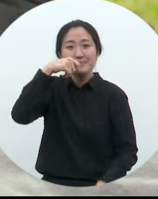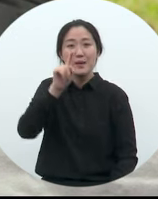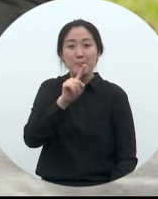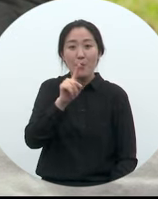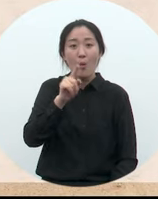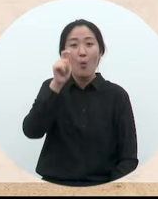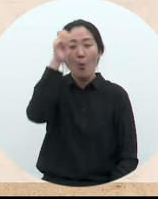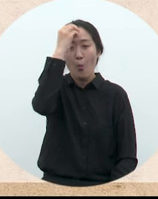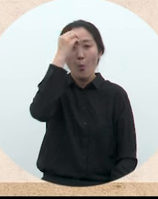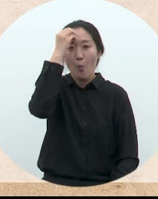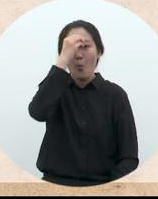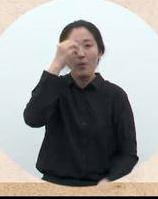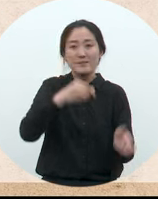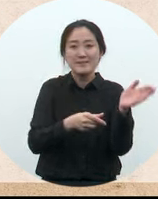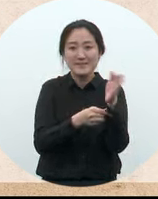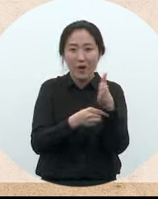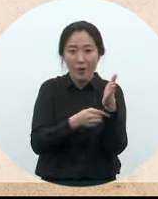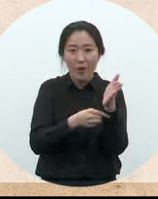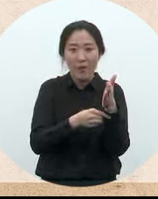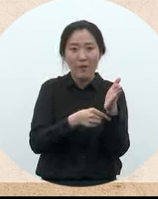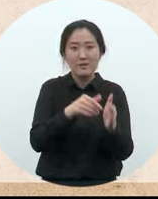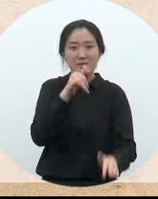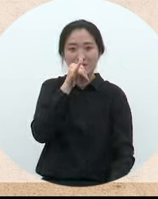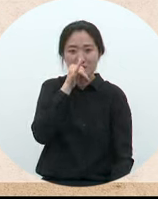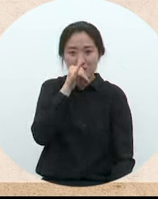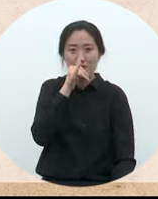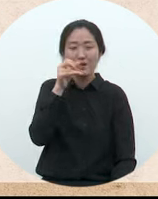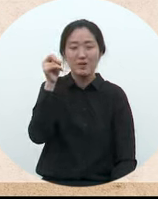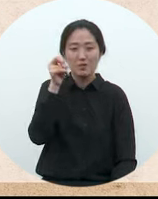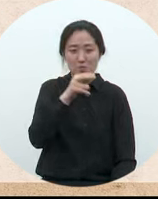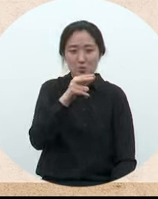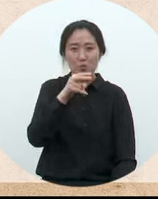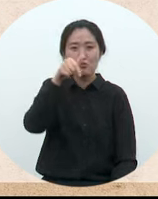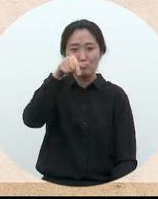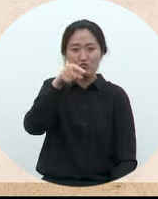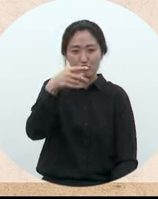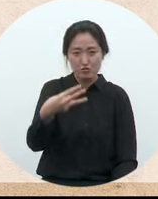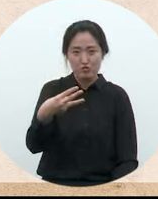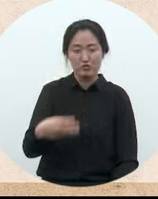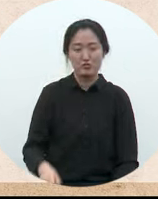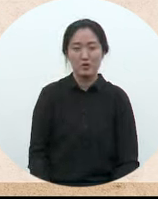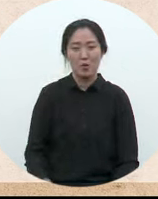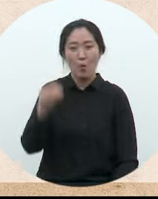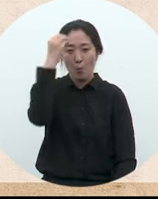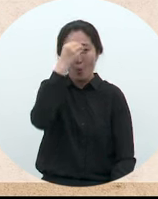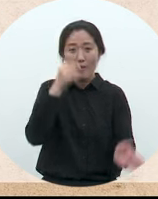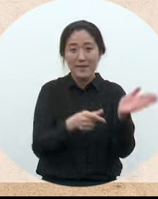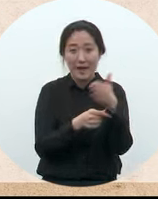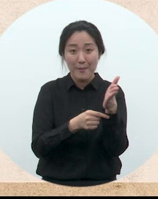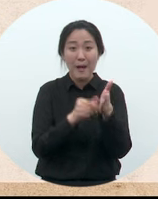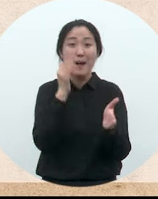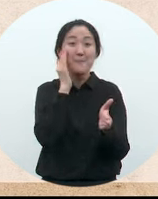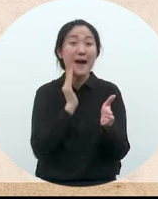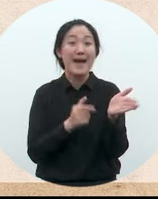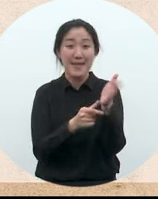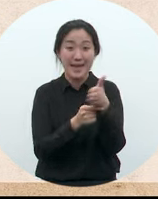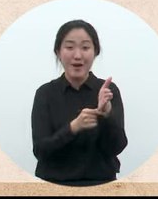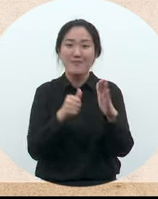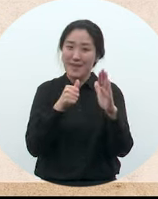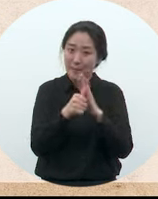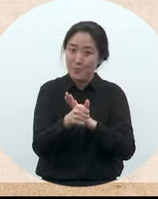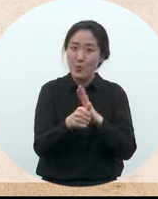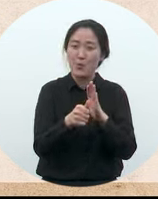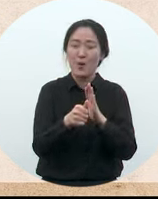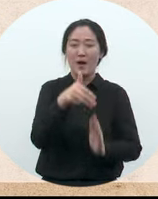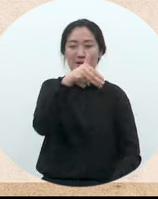음식을 꼽는다면 고등어하고 굴을 꼽을 수가 있는데요. 고등어는 등푸른 생선의 대표적인